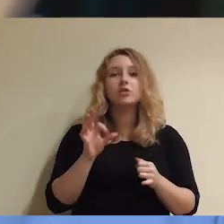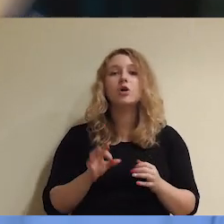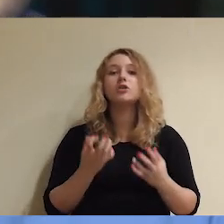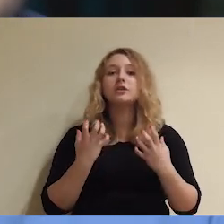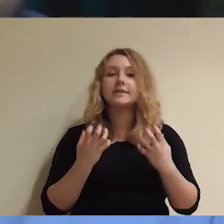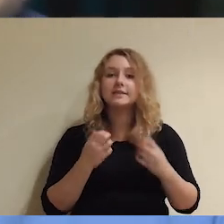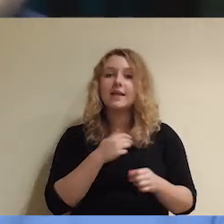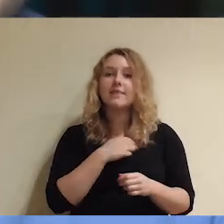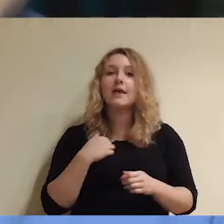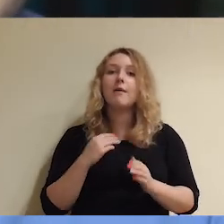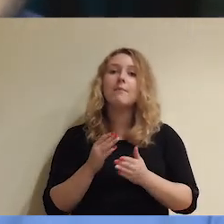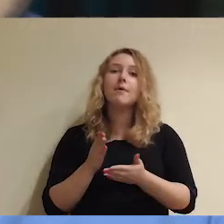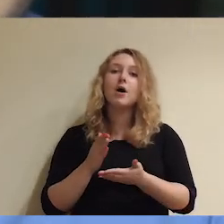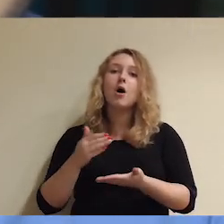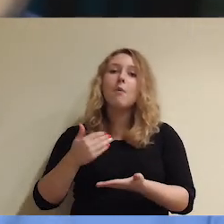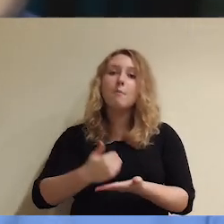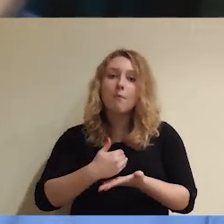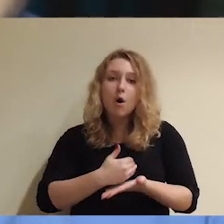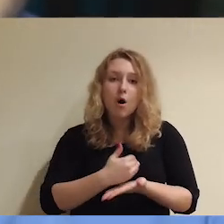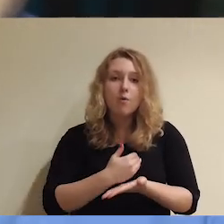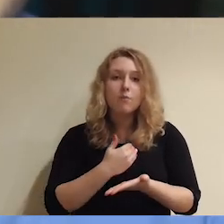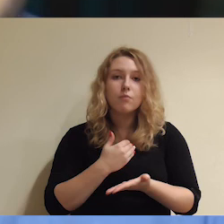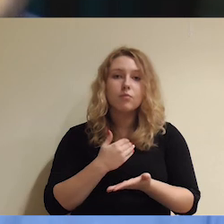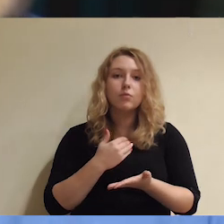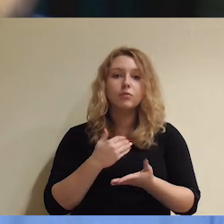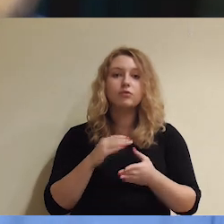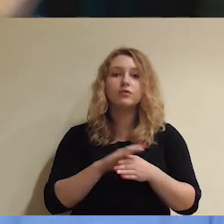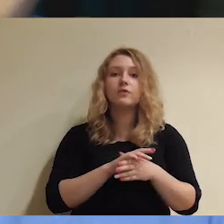Was chciałby nas wesprzeć w tym